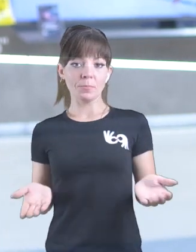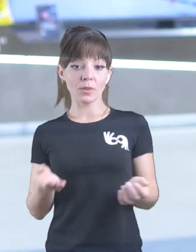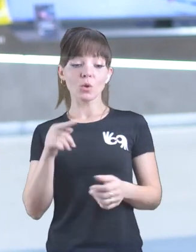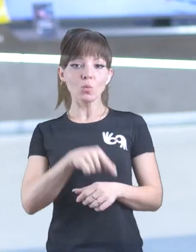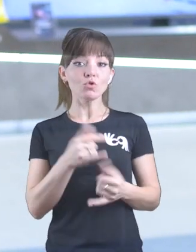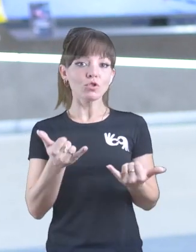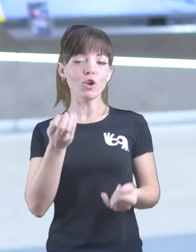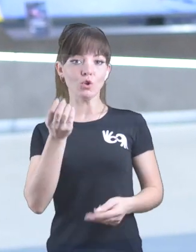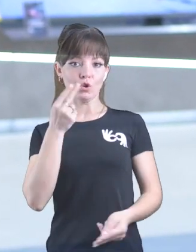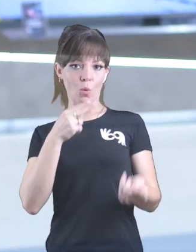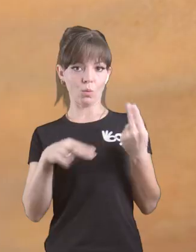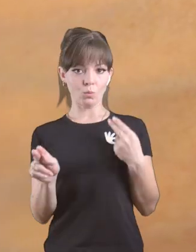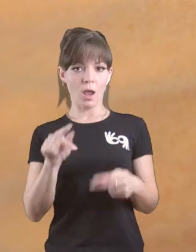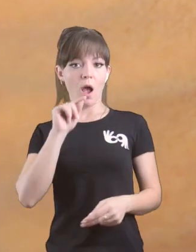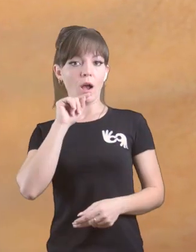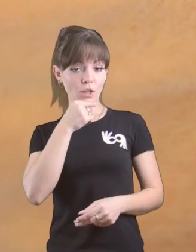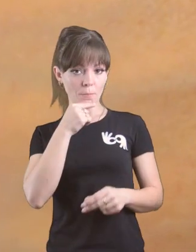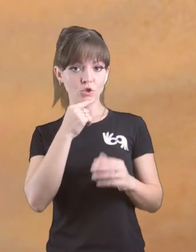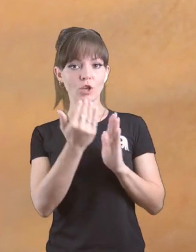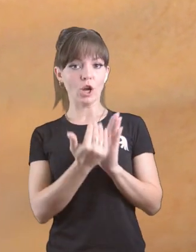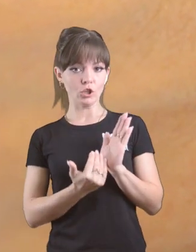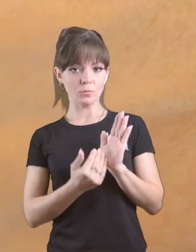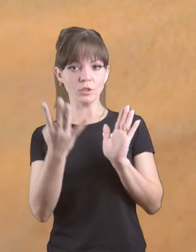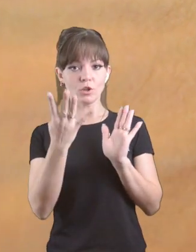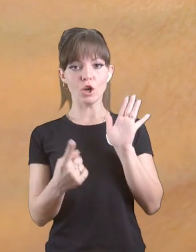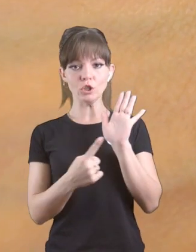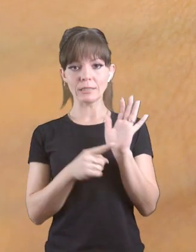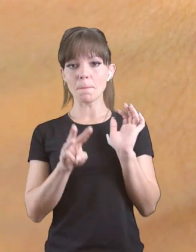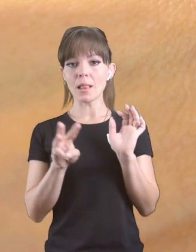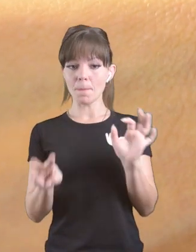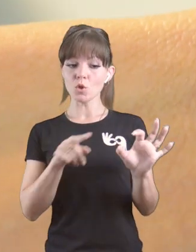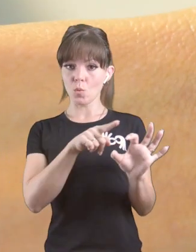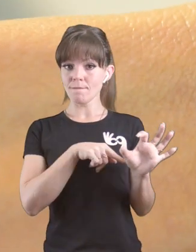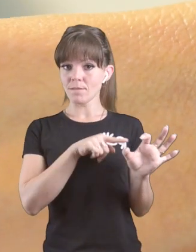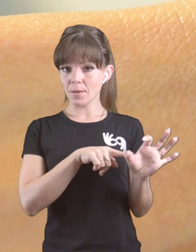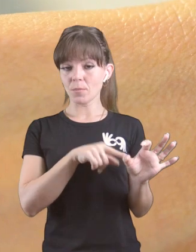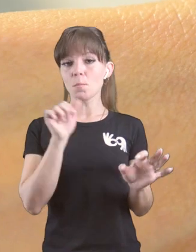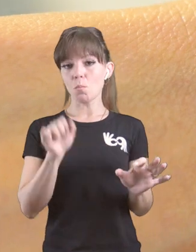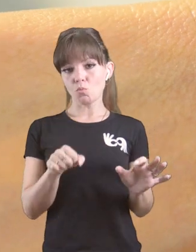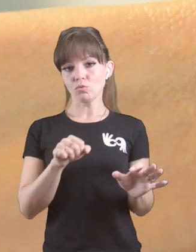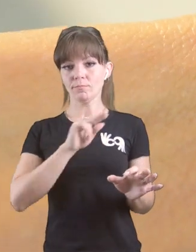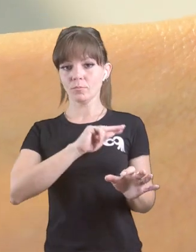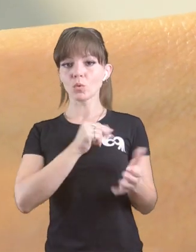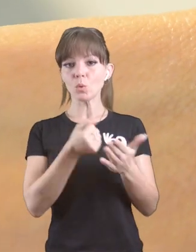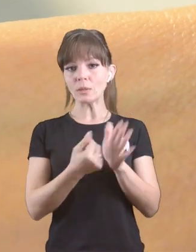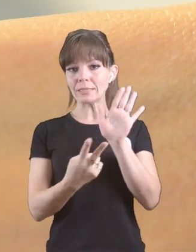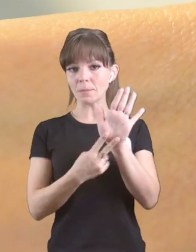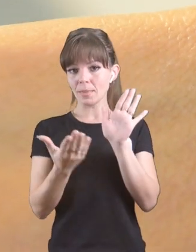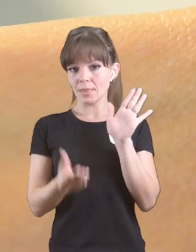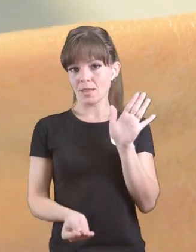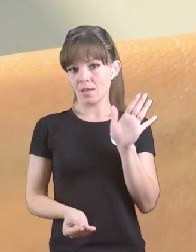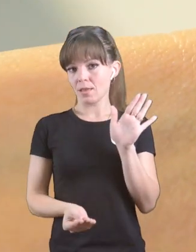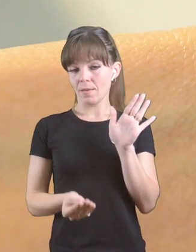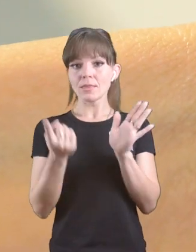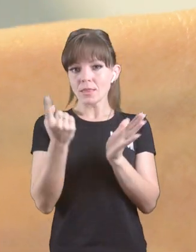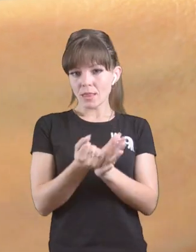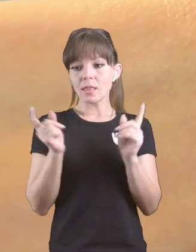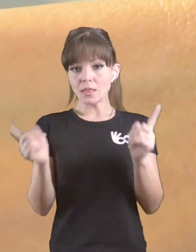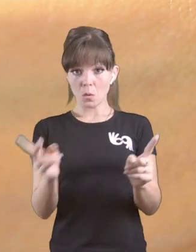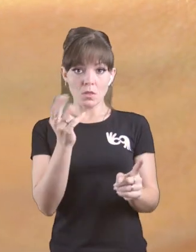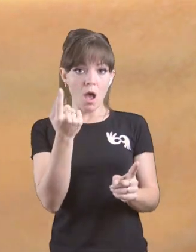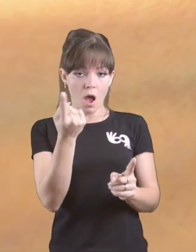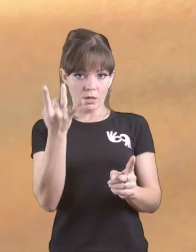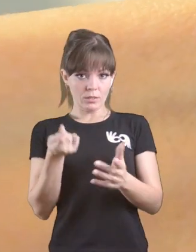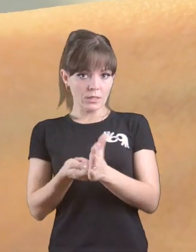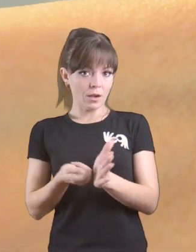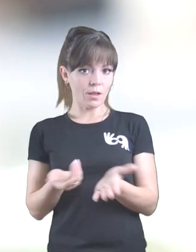все стало еще лучше. В экономичном режиме 46-мм версия может прожить до 7 дней, то есть неделю